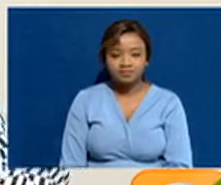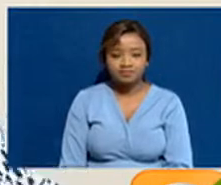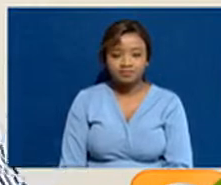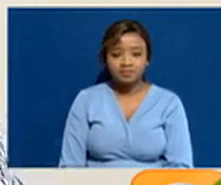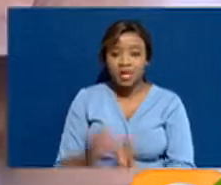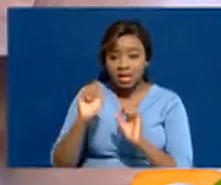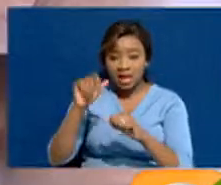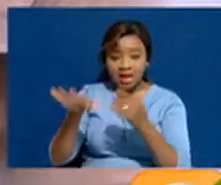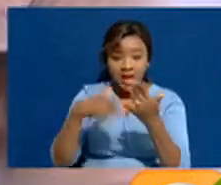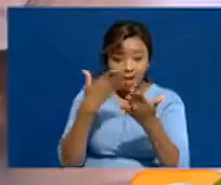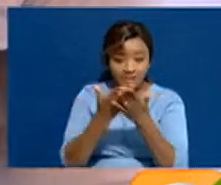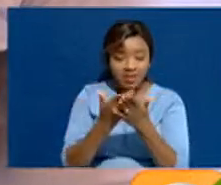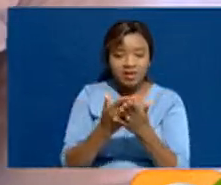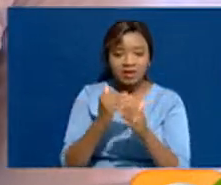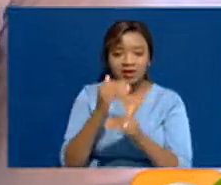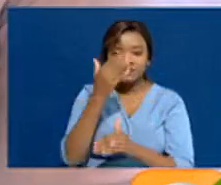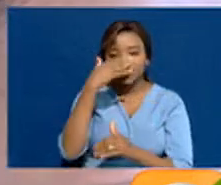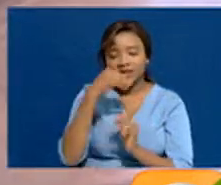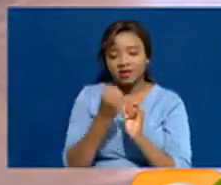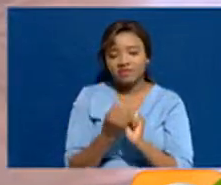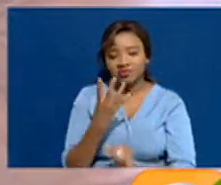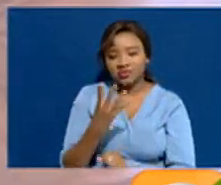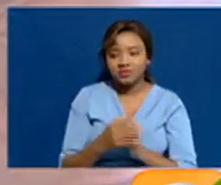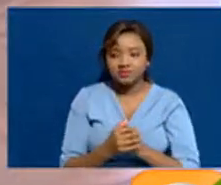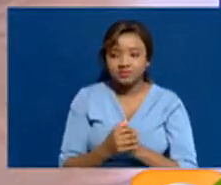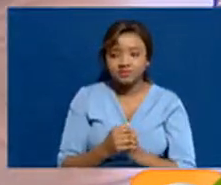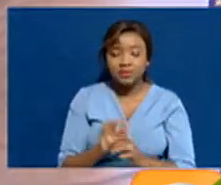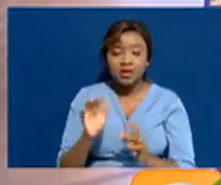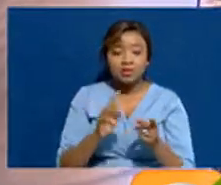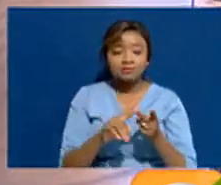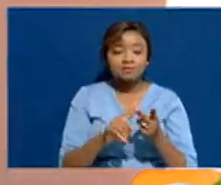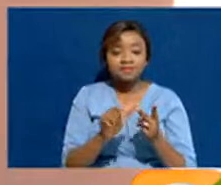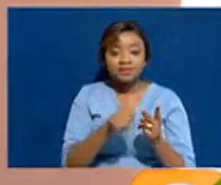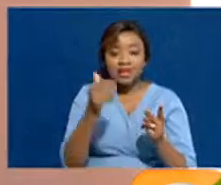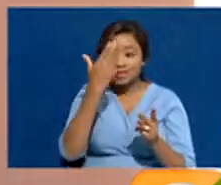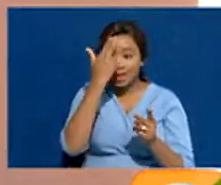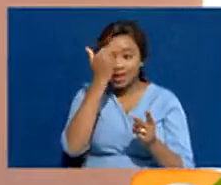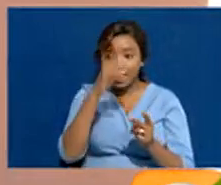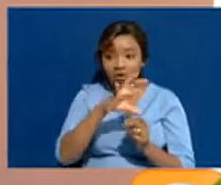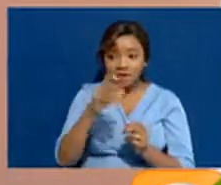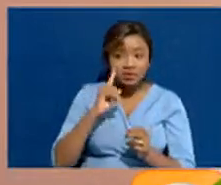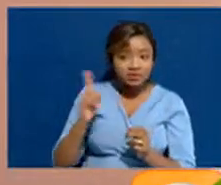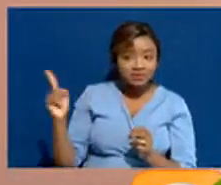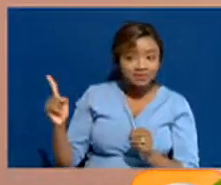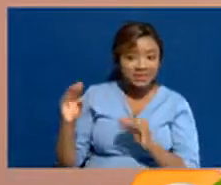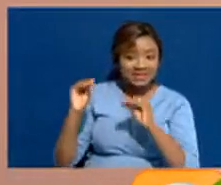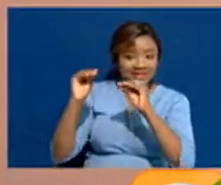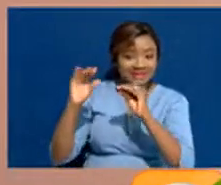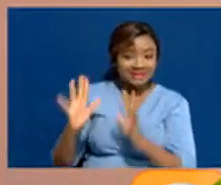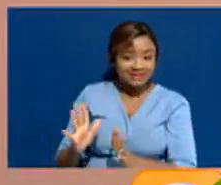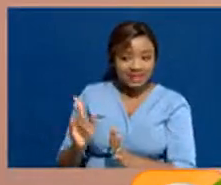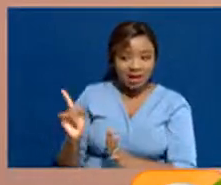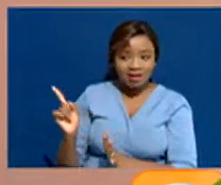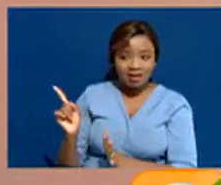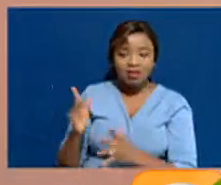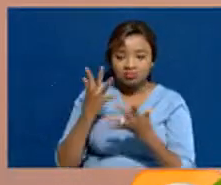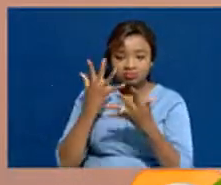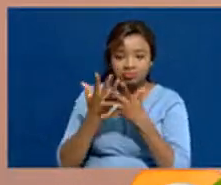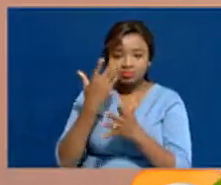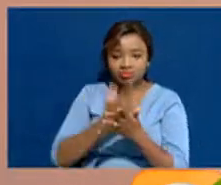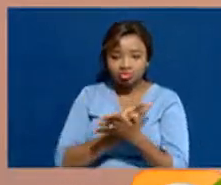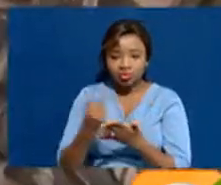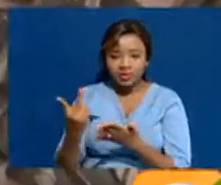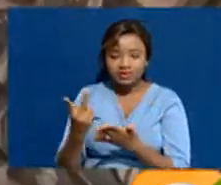14 days. Kwingineko, katika kaunti ya Narok, mwalimu mmoja katika shule ya Legacy atasalia rumande kwa wiki